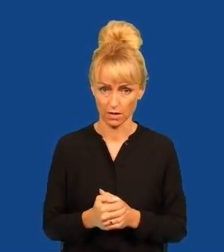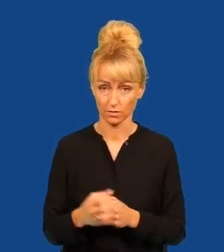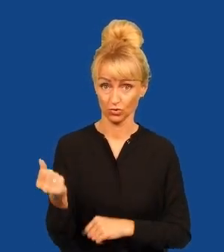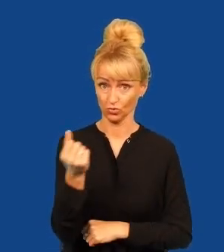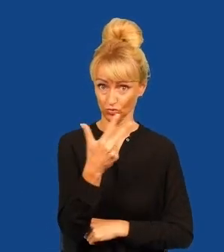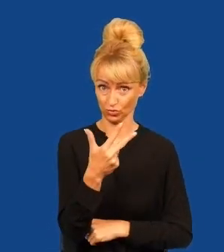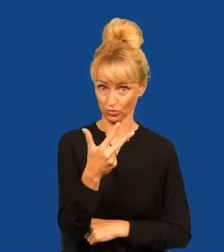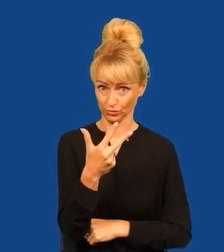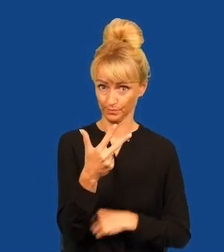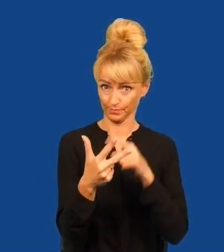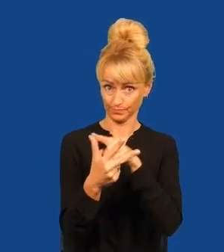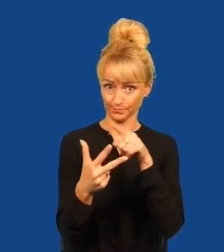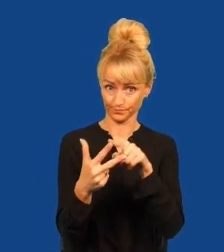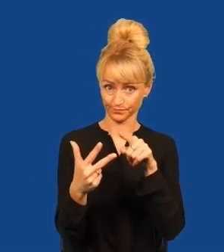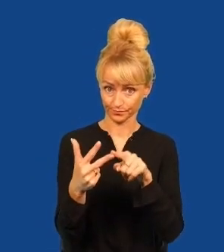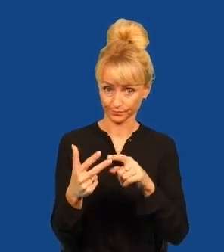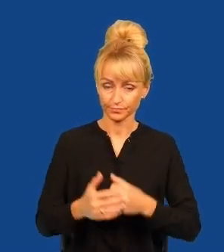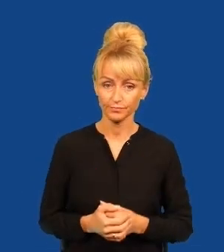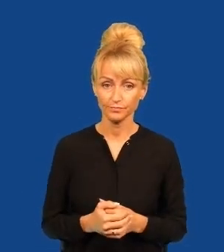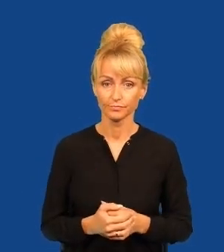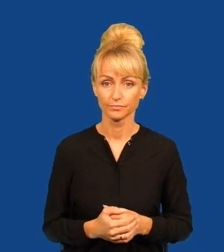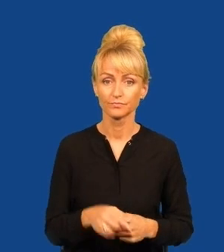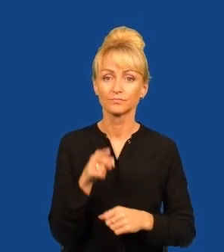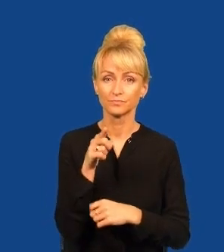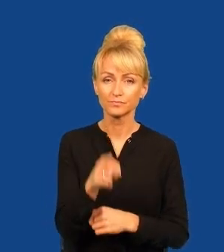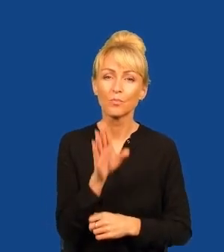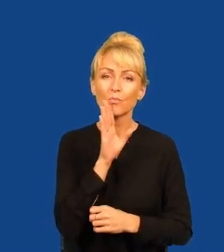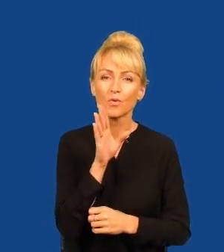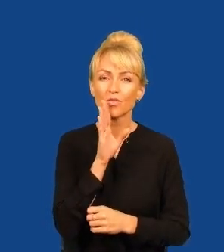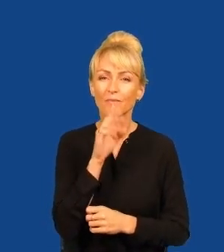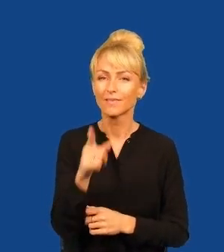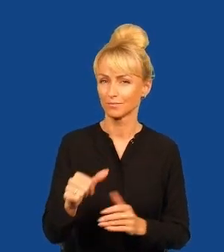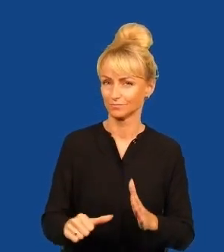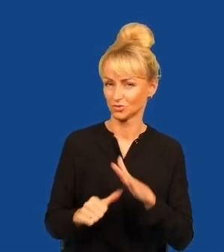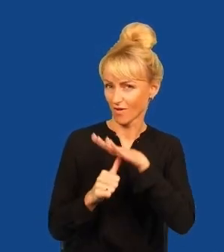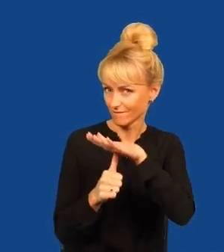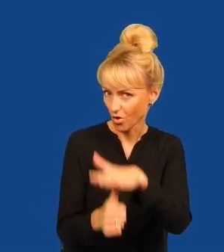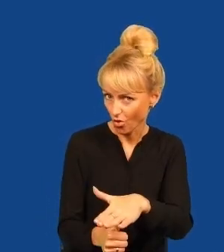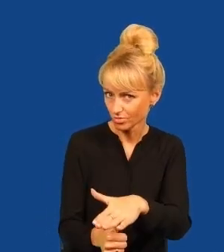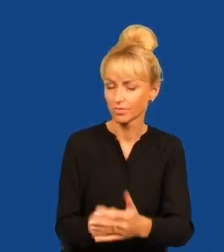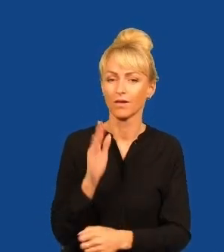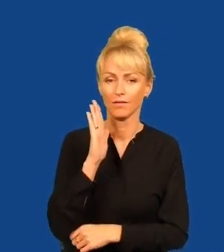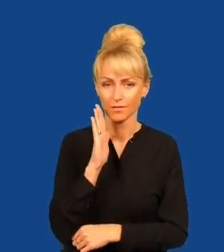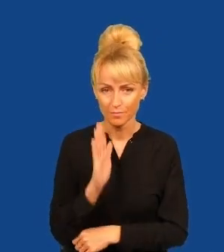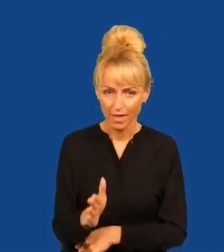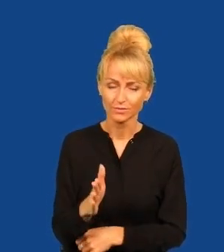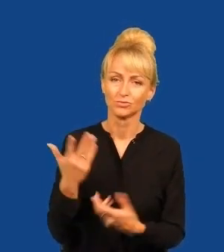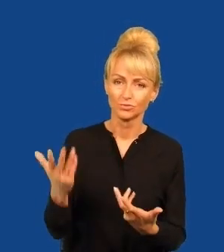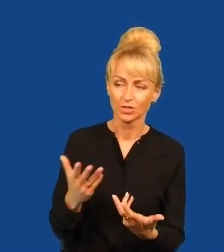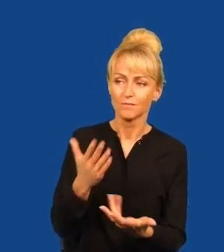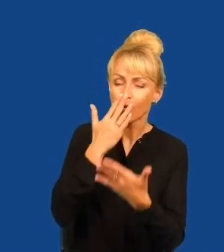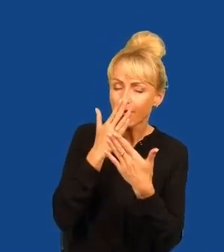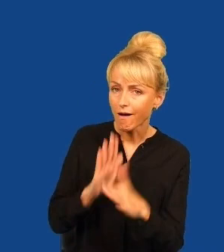trzy sposoby. Pierwszy z nich to guide. Przeprowadzi nas tak jak przewodnik, tak jak ja teraz Was, po interfejsie tego mDowodu.